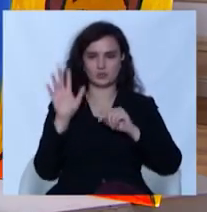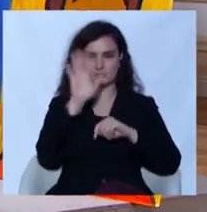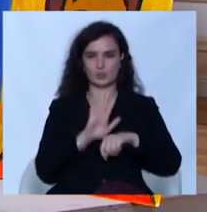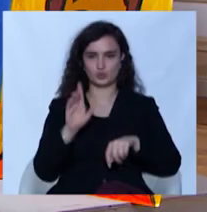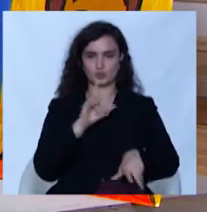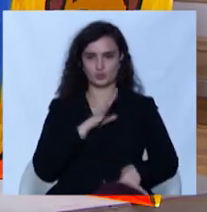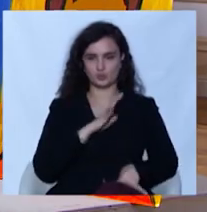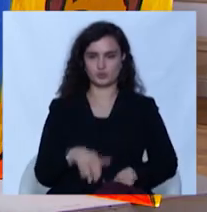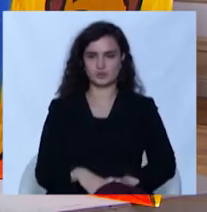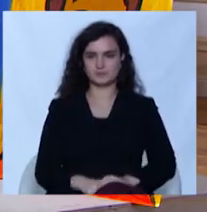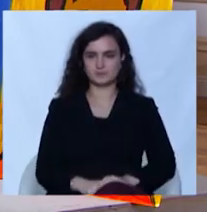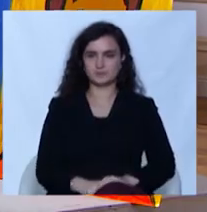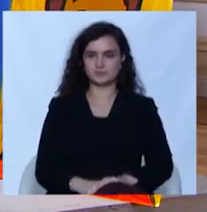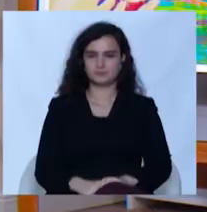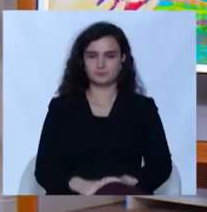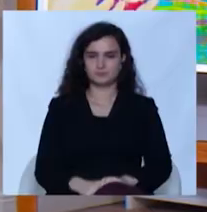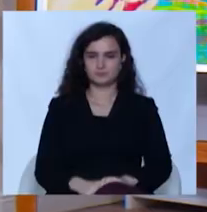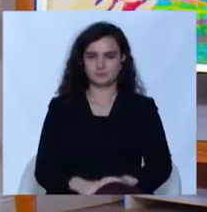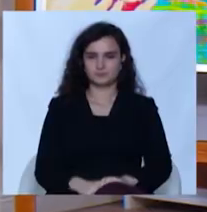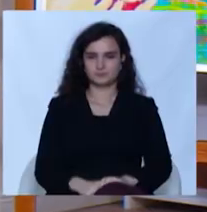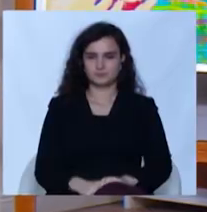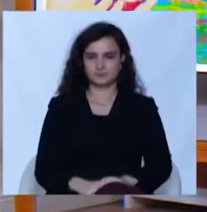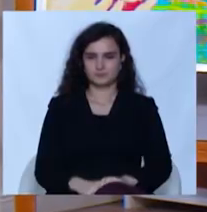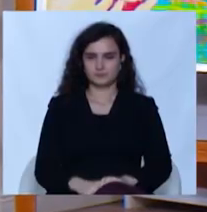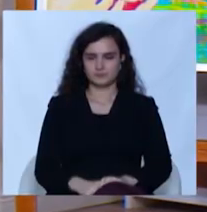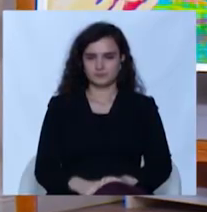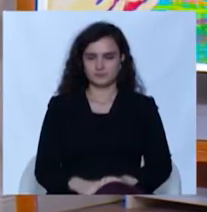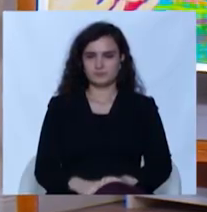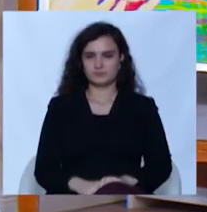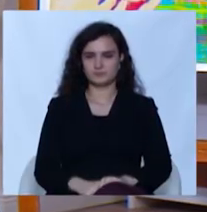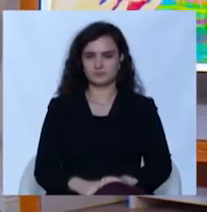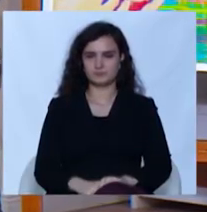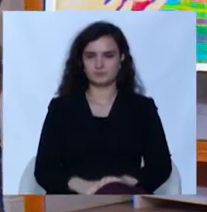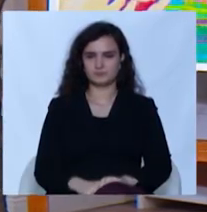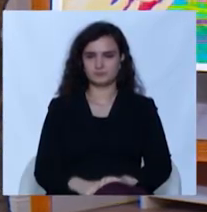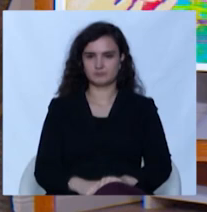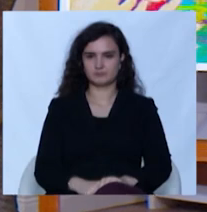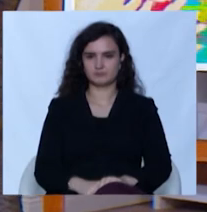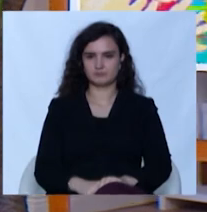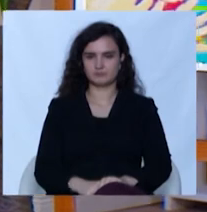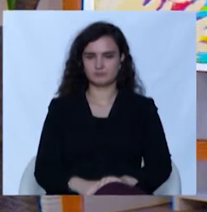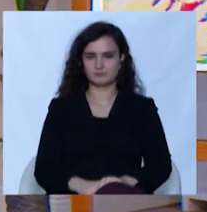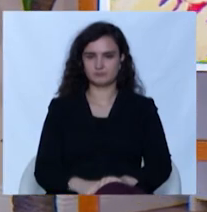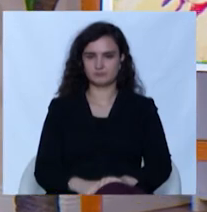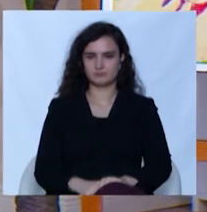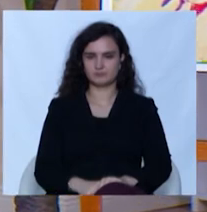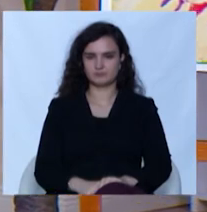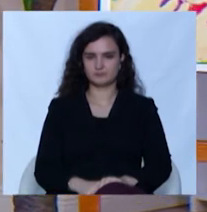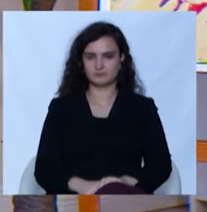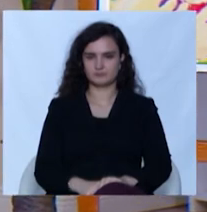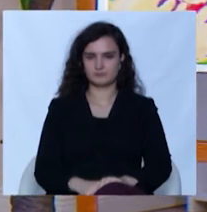ფონი რო იყოს, ხო ესეთი. ამისათვის ჩვენ ავიღოთ ძალიან მარტივი პორტრეტი. Მე რიცით